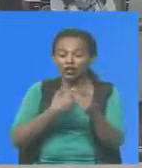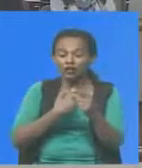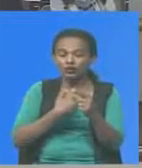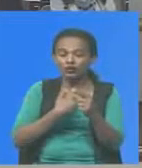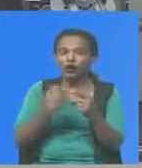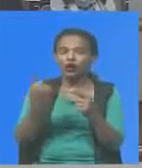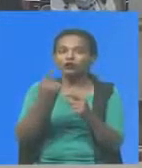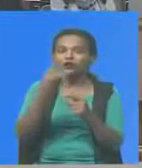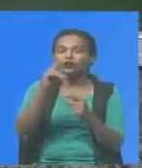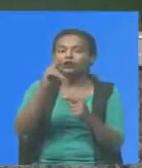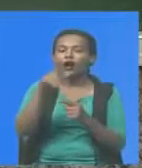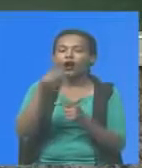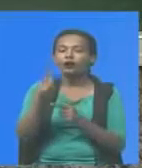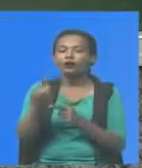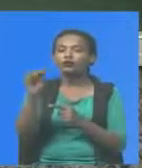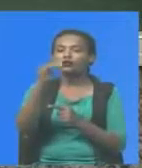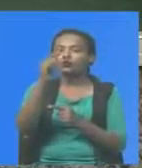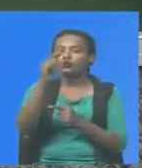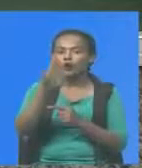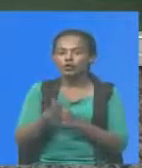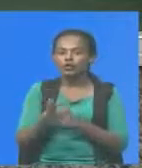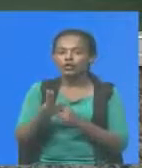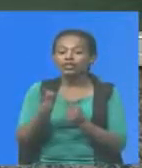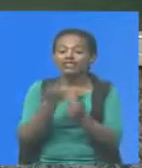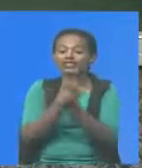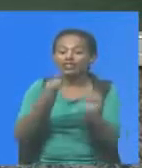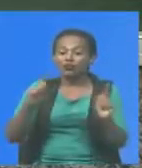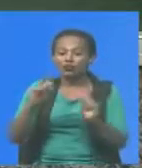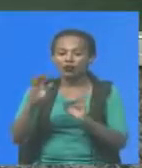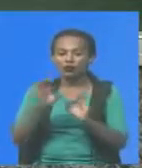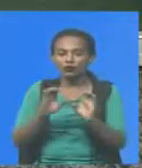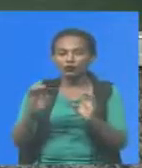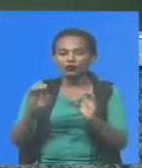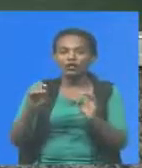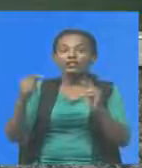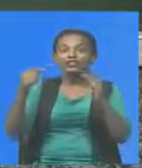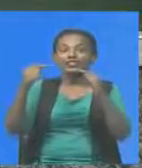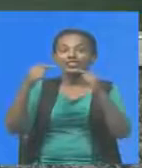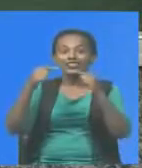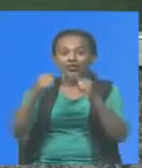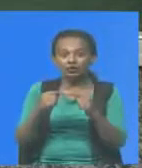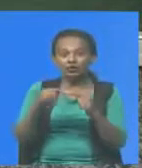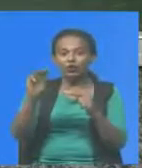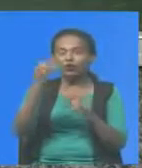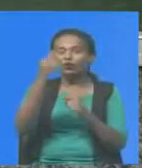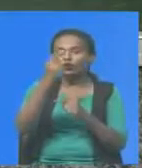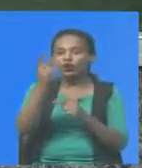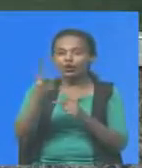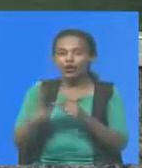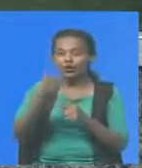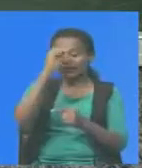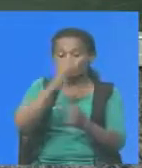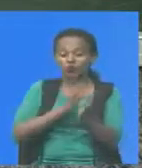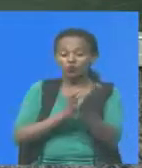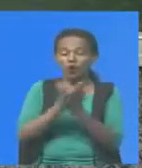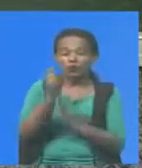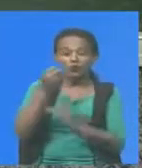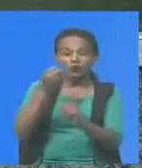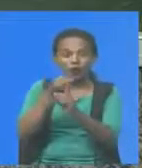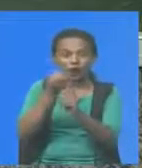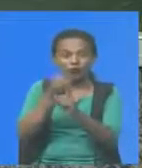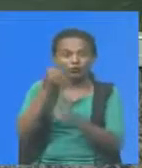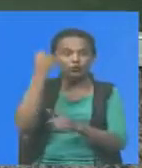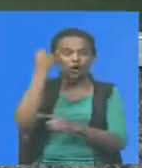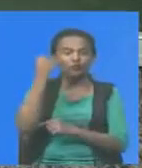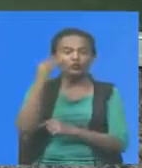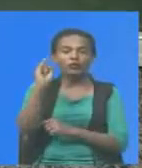ጦማሮች እንዲለቀቁ በማድረግ የኢንተርኔት አምደኞች ጦማሪያንና የሰብአዊ መብት ተሟጋቾች